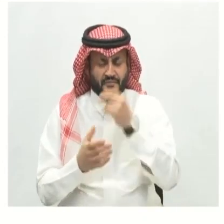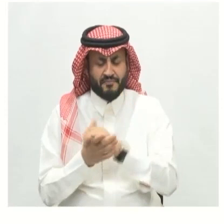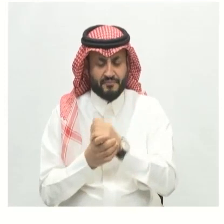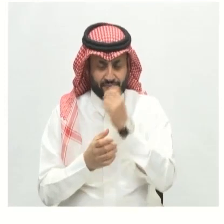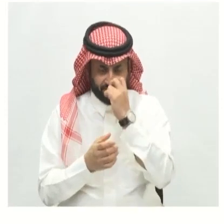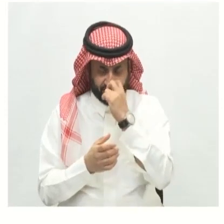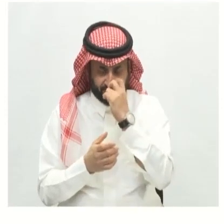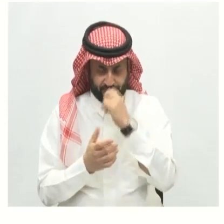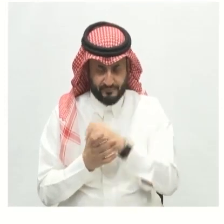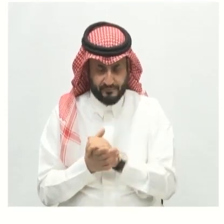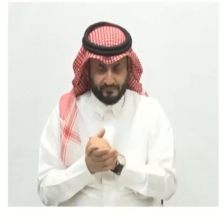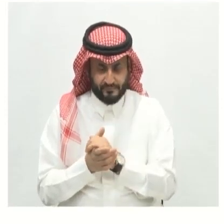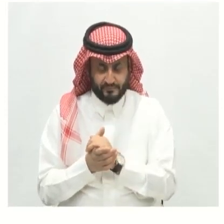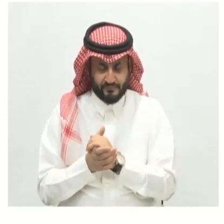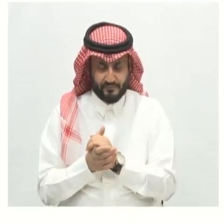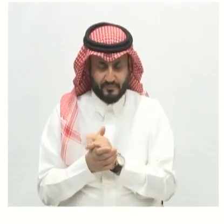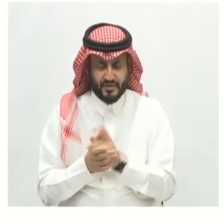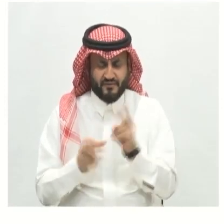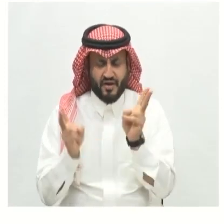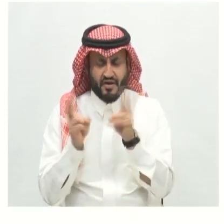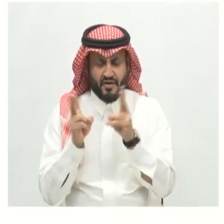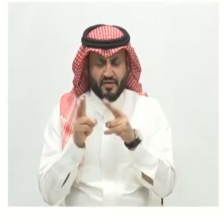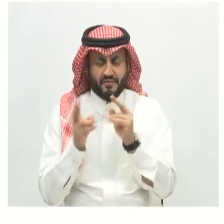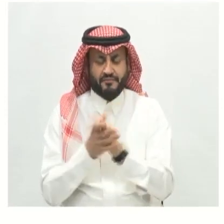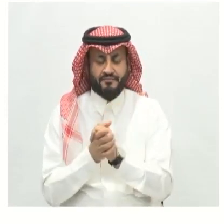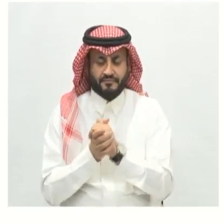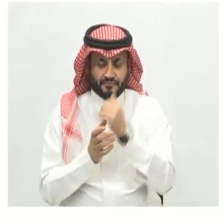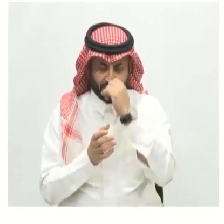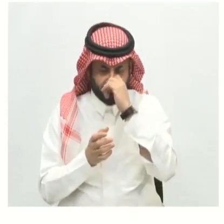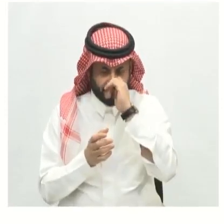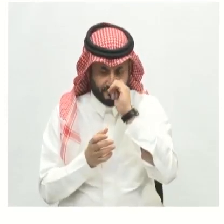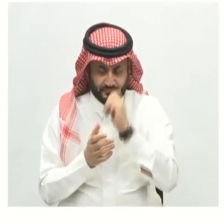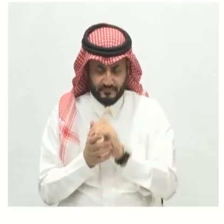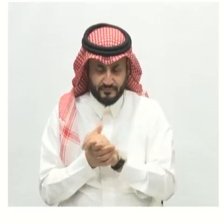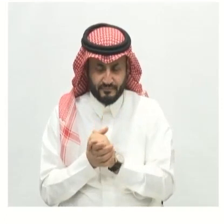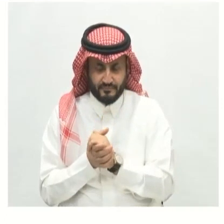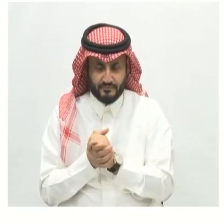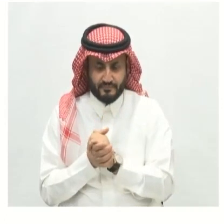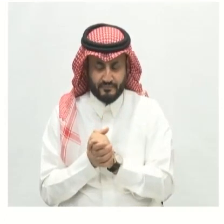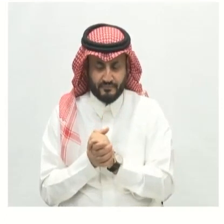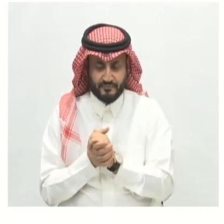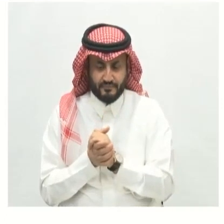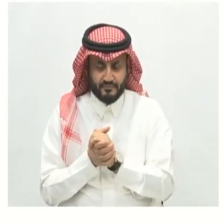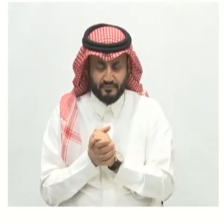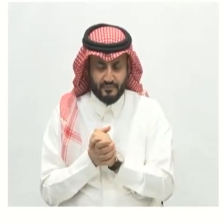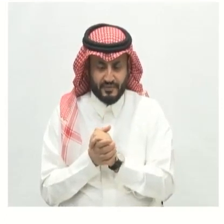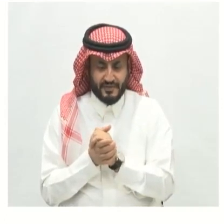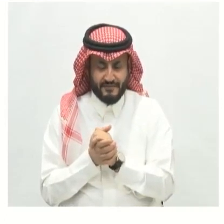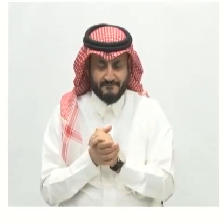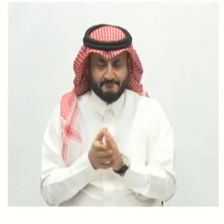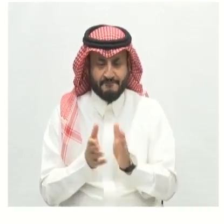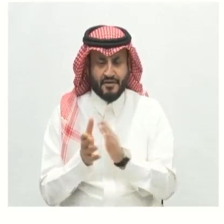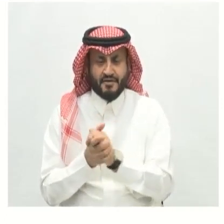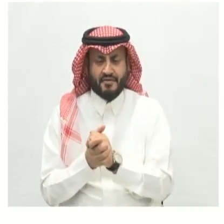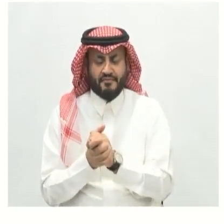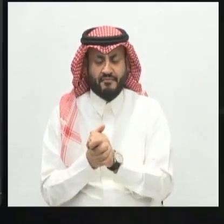ومخالطته للناس ولقاءات وضيافه ايضا تعرفنا في درسنا لهذا